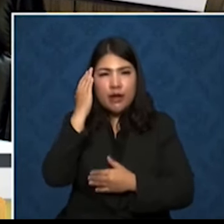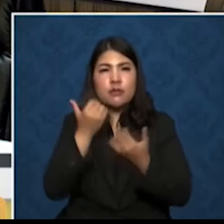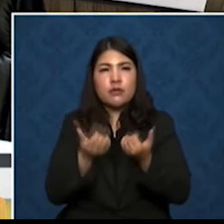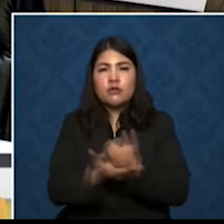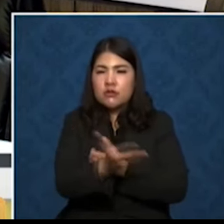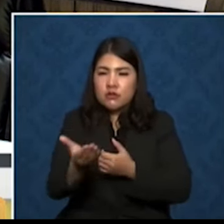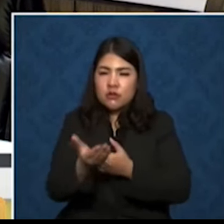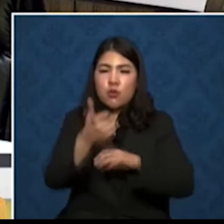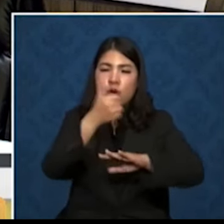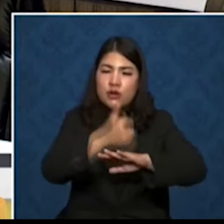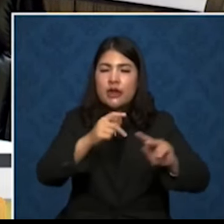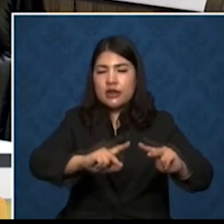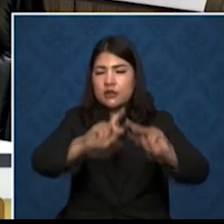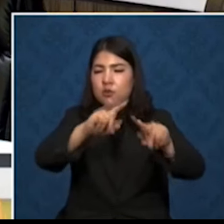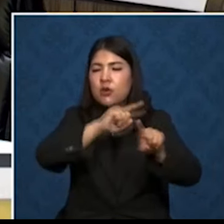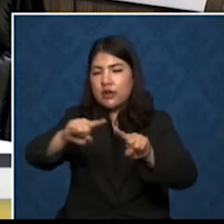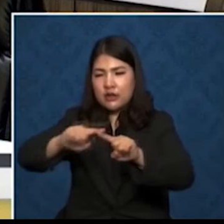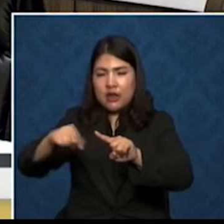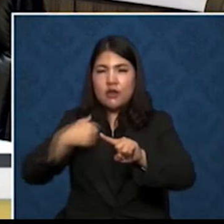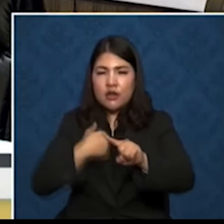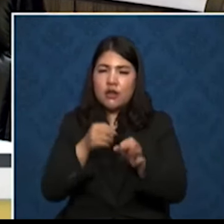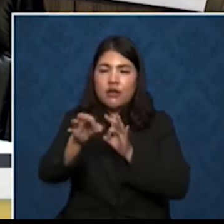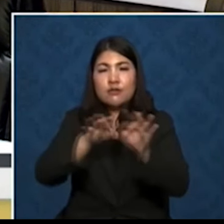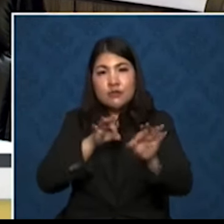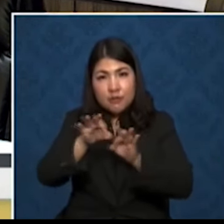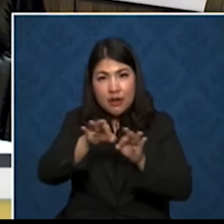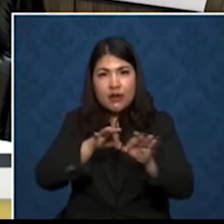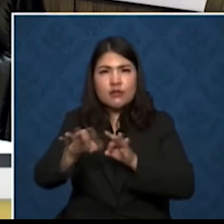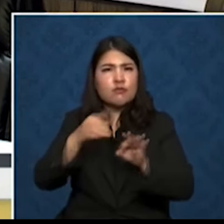ทรุีทุท่าน